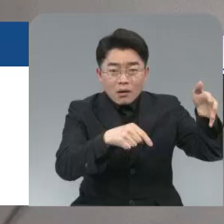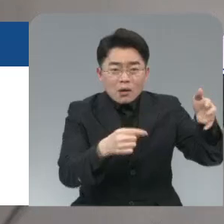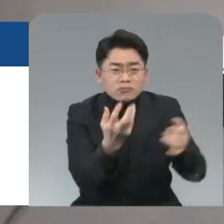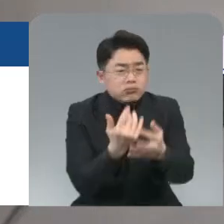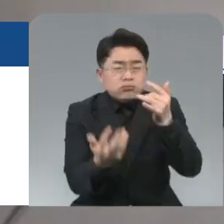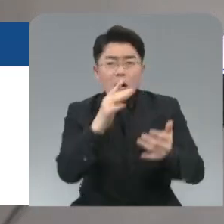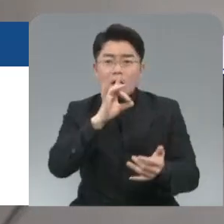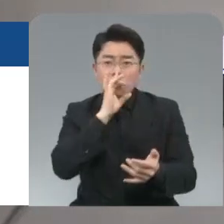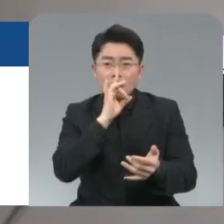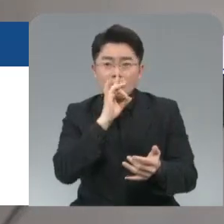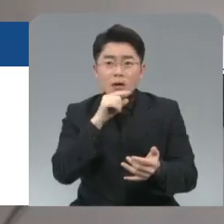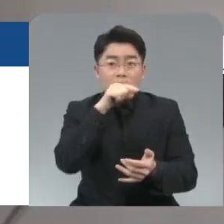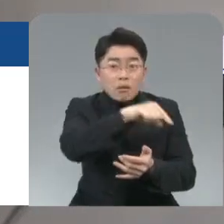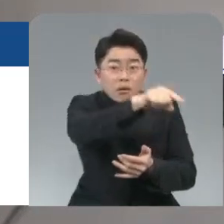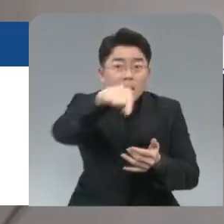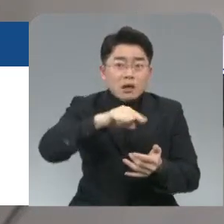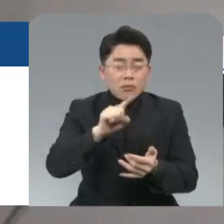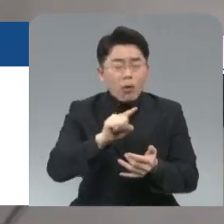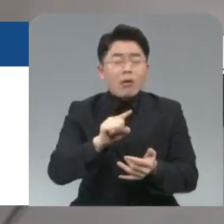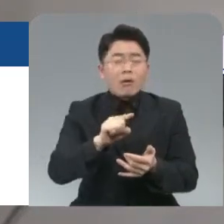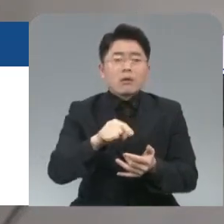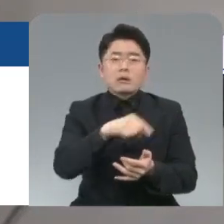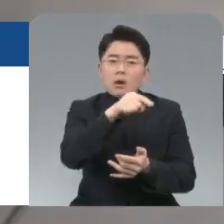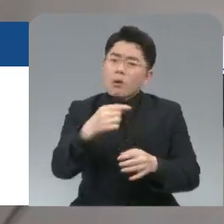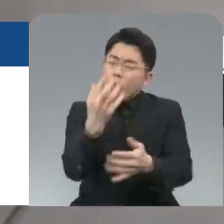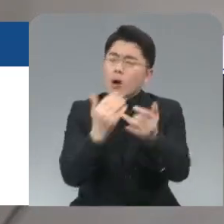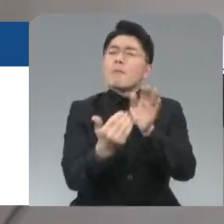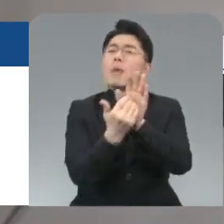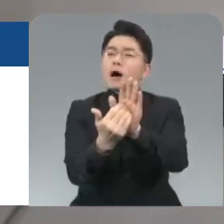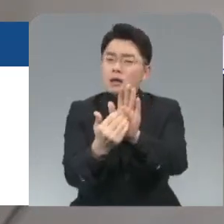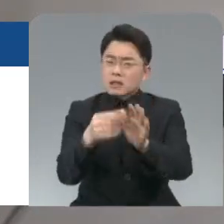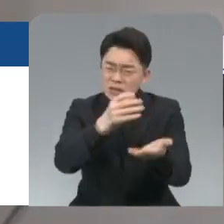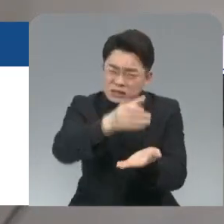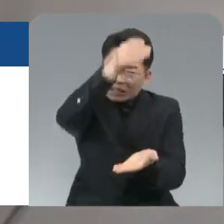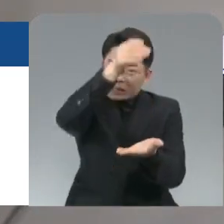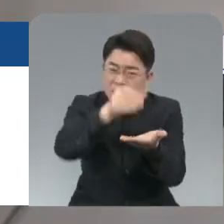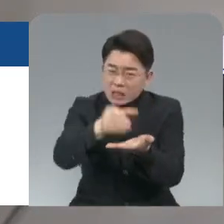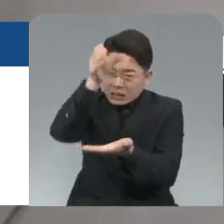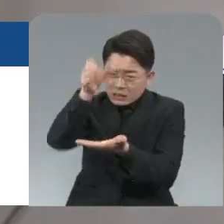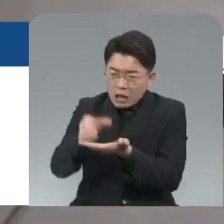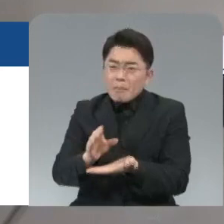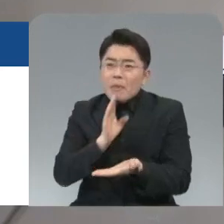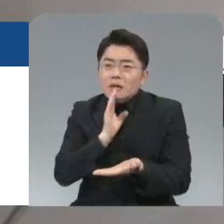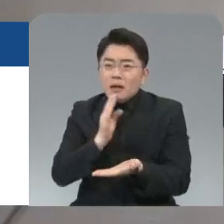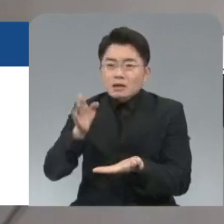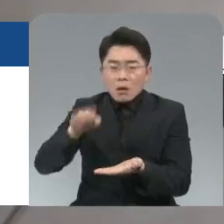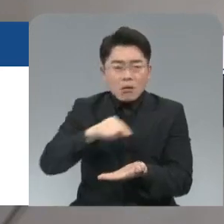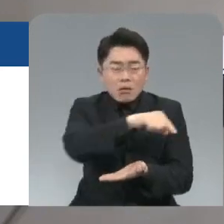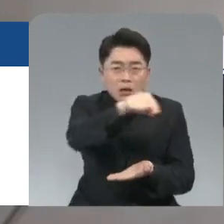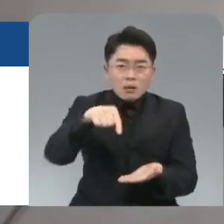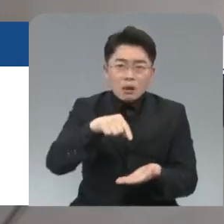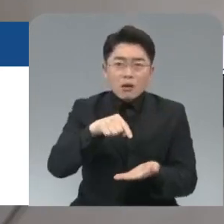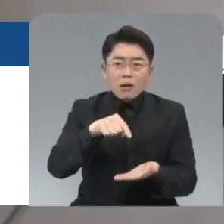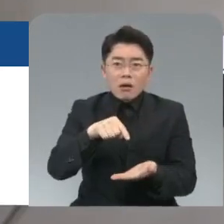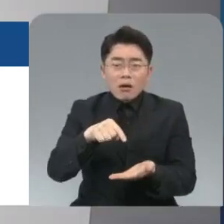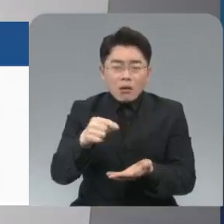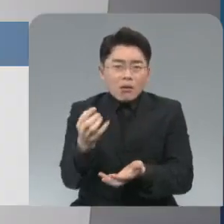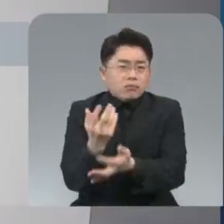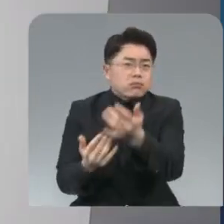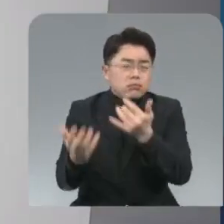돼요. 거기는 물론 단열도 있고 하지만은 가연소 물질이